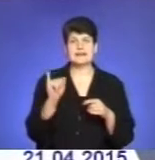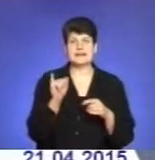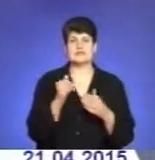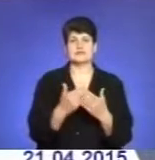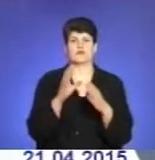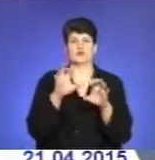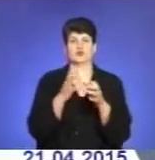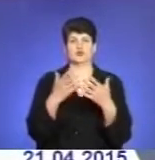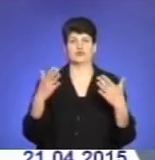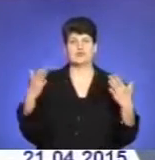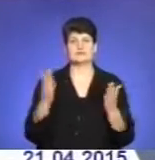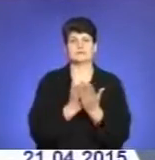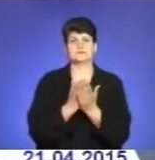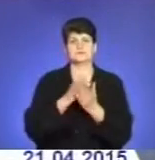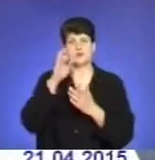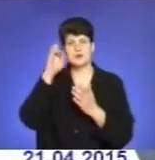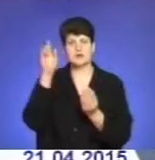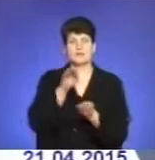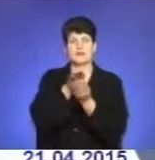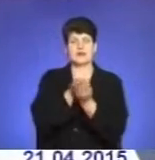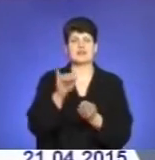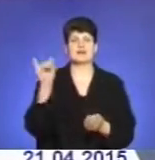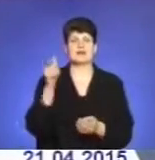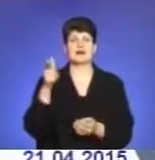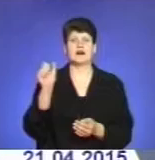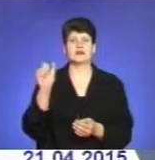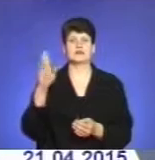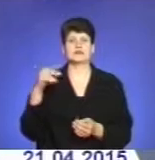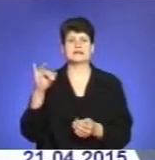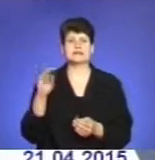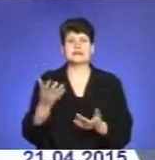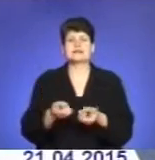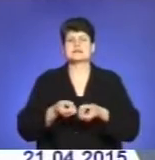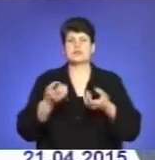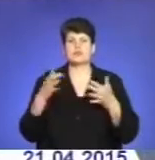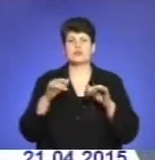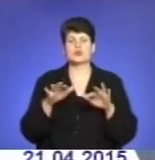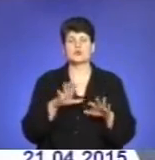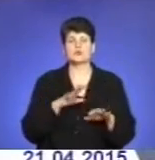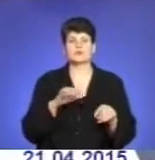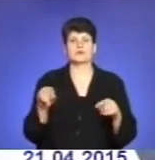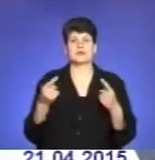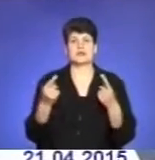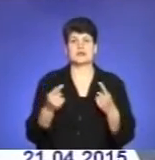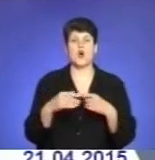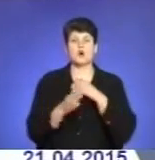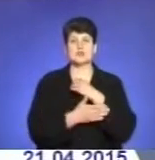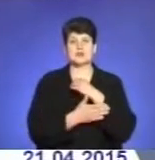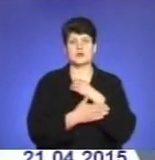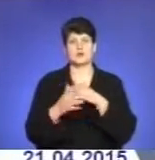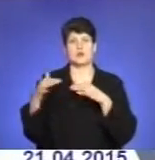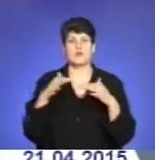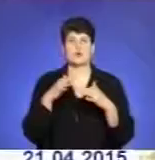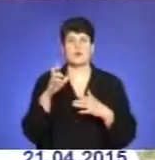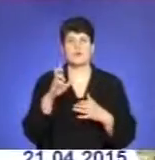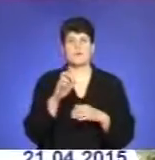музеї, панахида на могилі Івана Гавдиди. Найяскравішою подією прес-туру стало відтворення останнього бою повстанців поблизу хутора